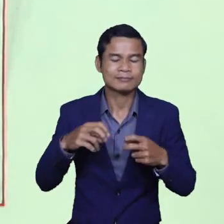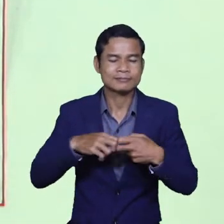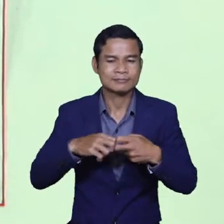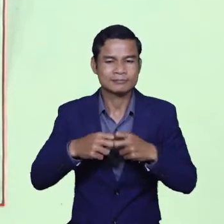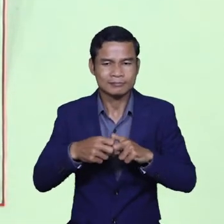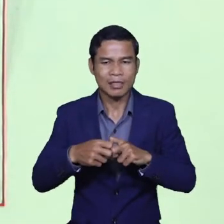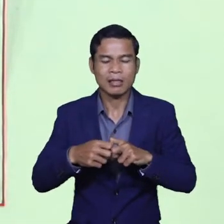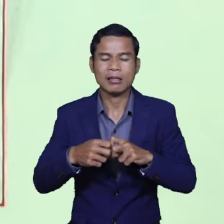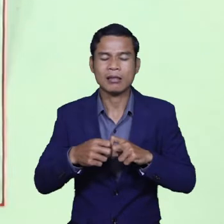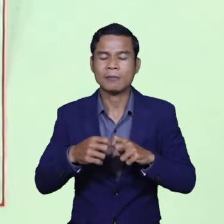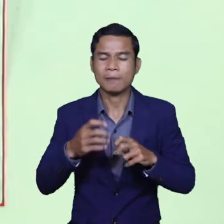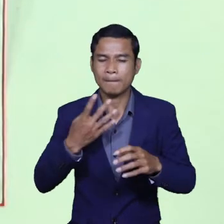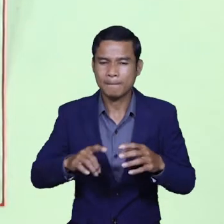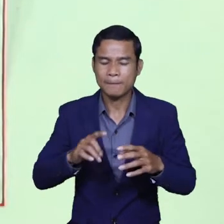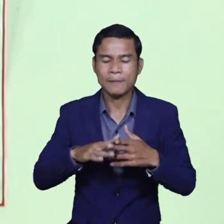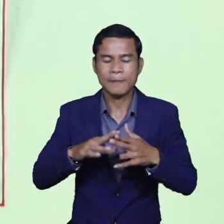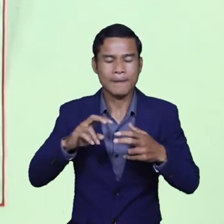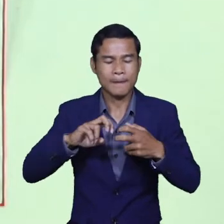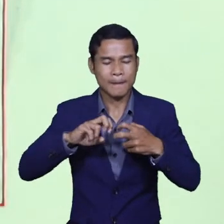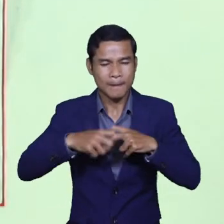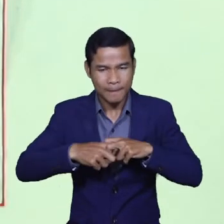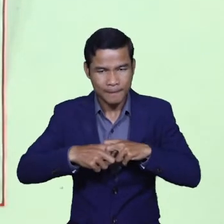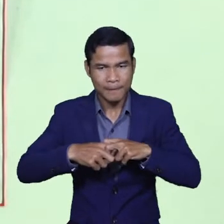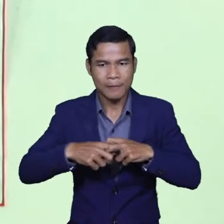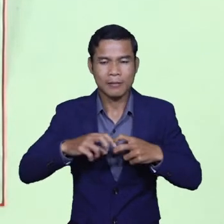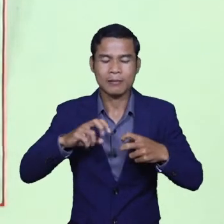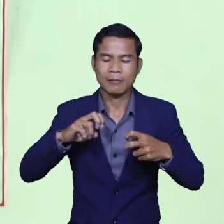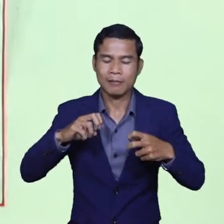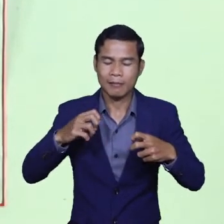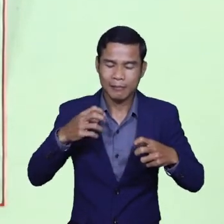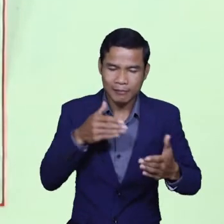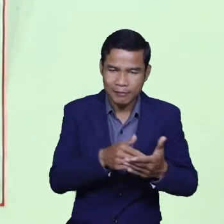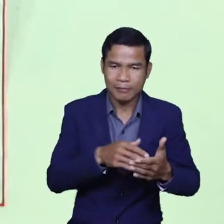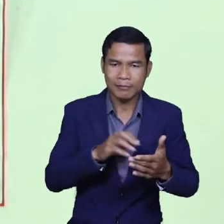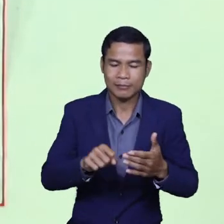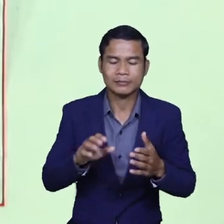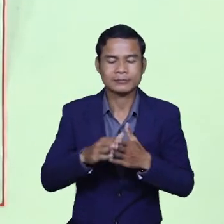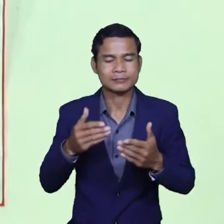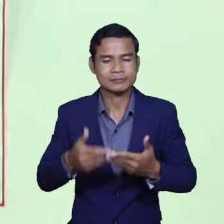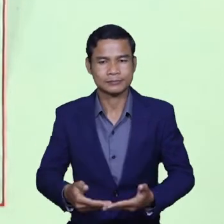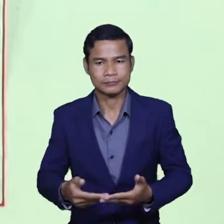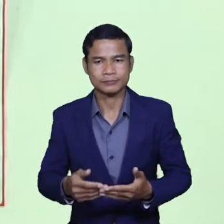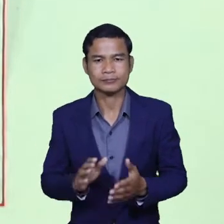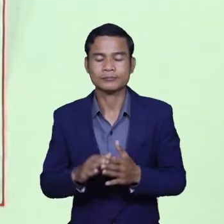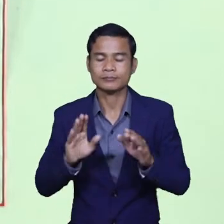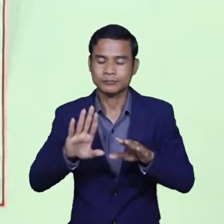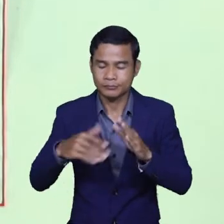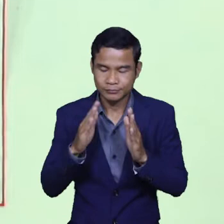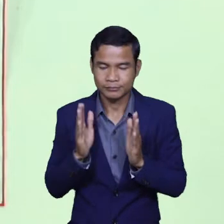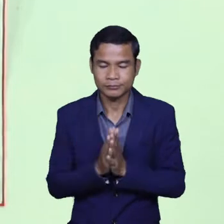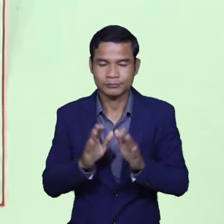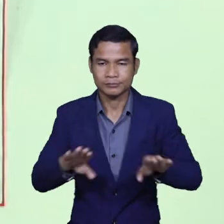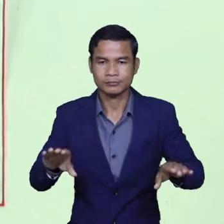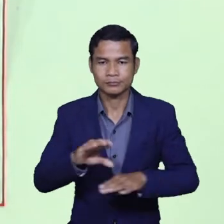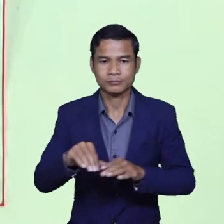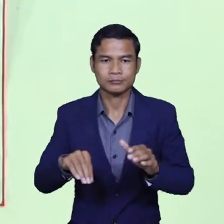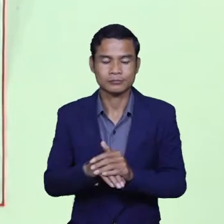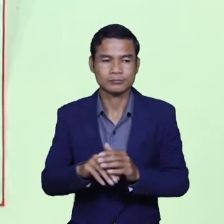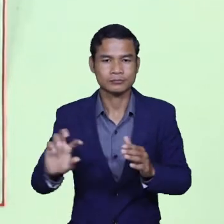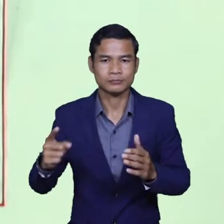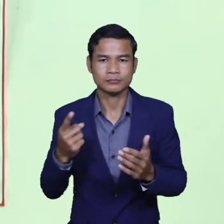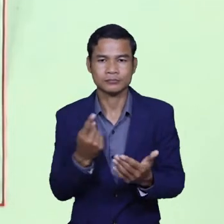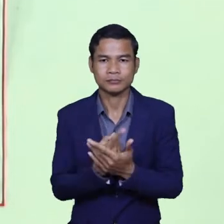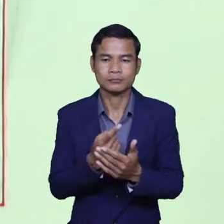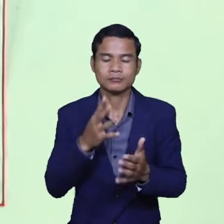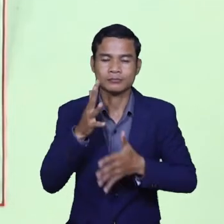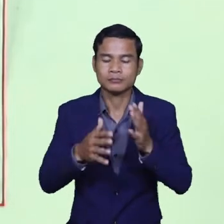កពីការផុងឬបុកឬប៉ះទង្គិចធ្ងន់ធ្ងរចាអរគុណកូនកូនទាំងអស់គ្នាអញ្ចឹងកូនចូលរួមអាន